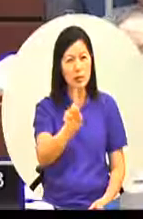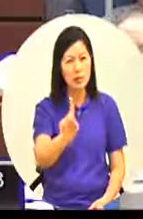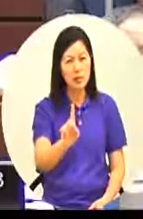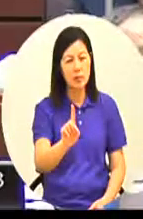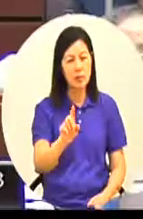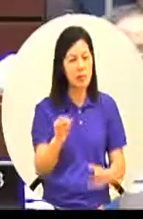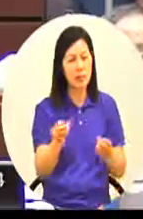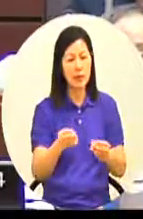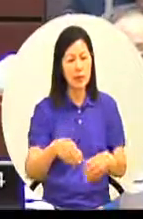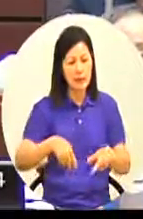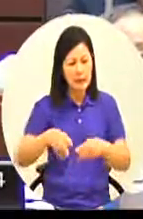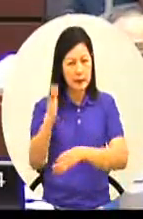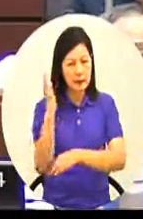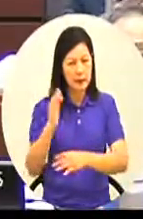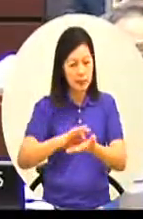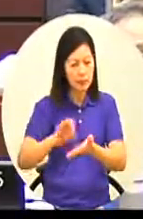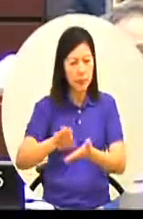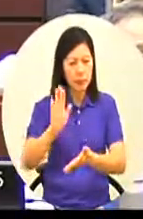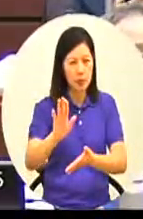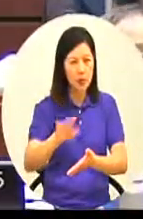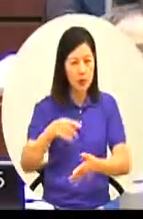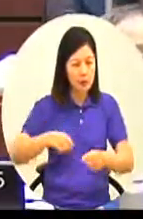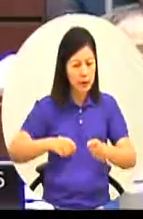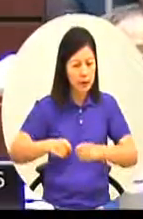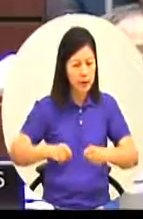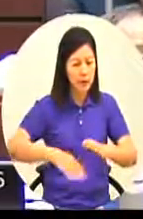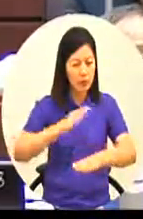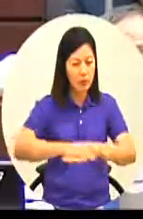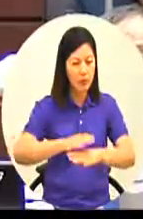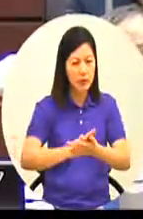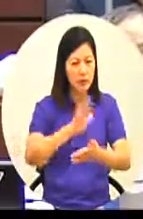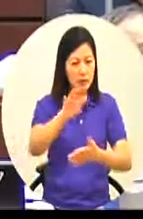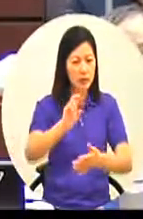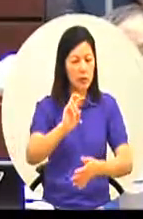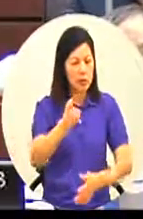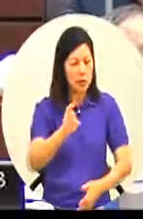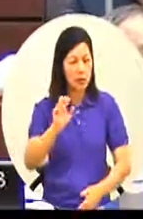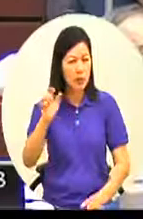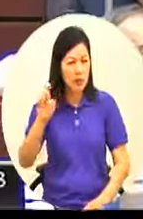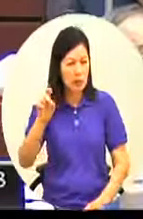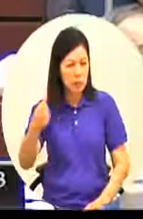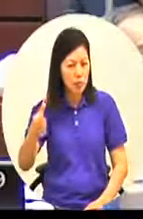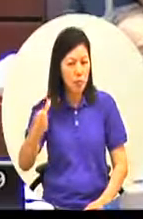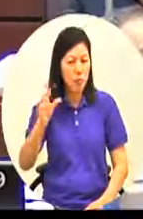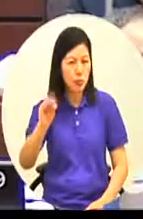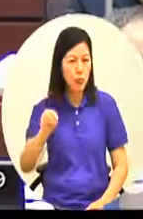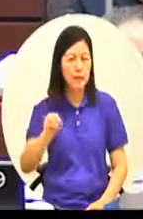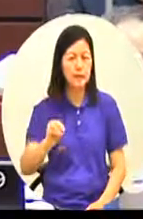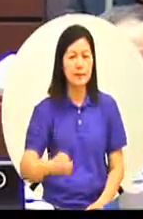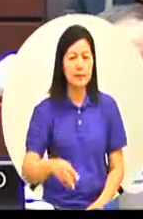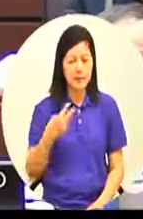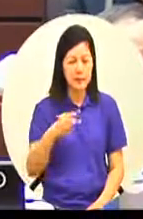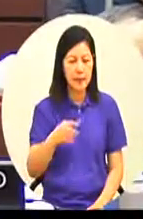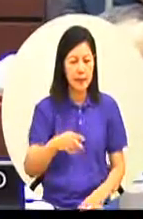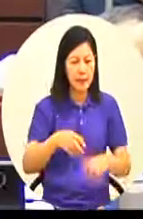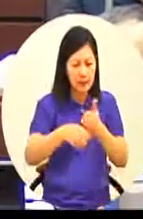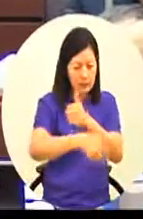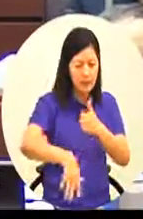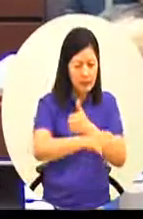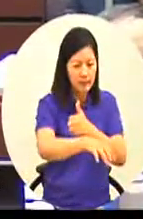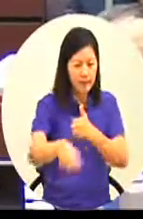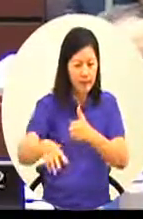政费用，但是一旦形成这个案件，这个案件可能需要20万、15万，我们就请啊各局处